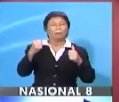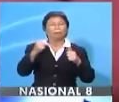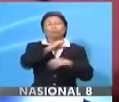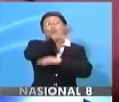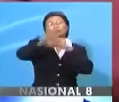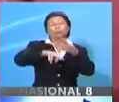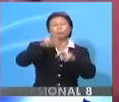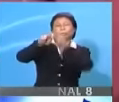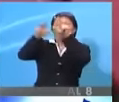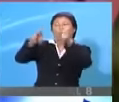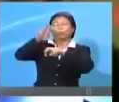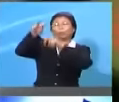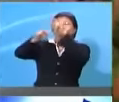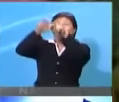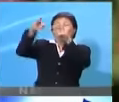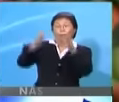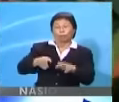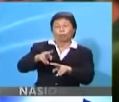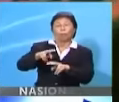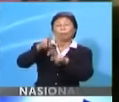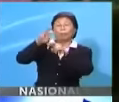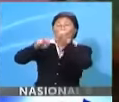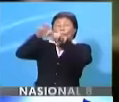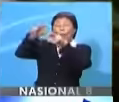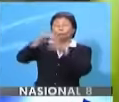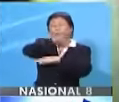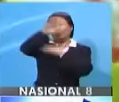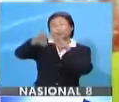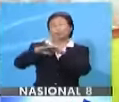peserta-peserta yang mendaki itu semua turun